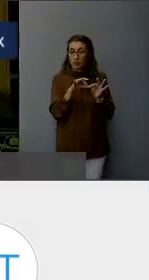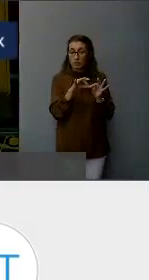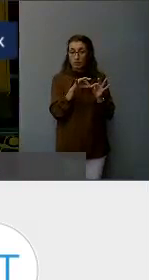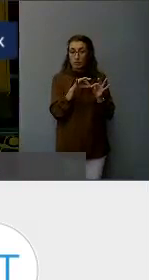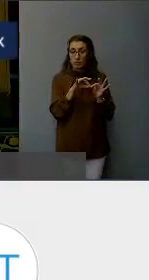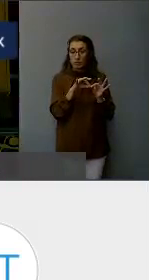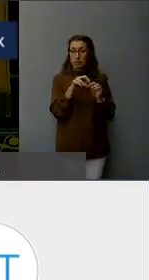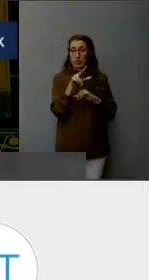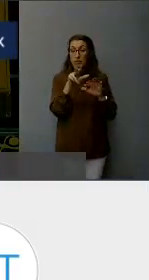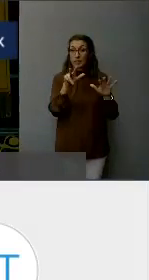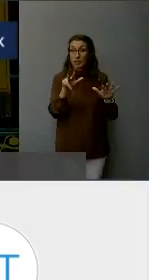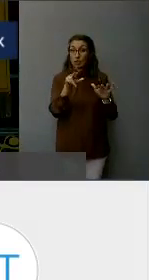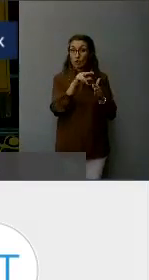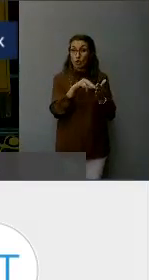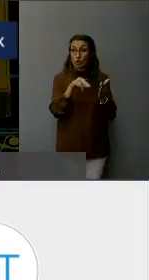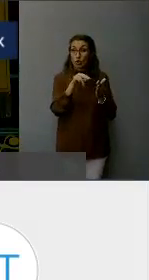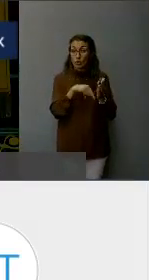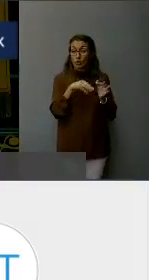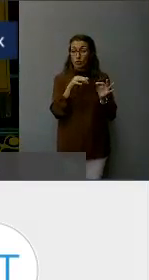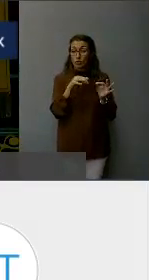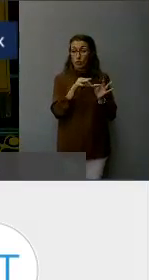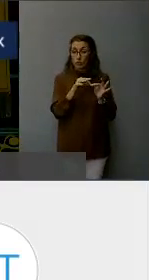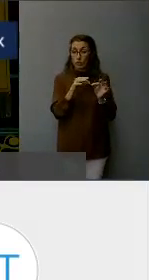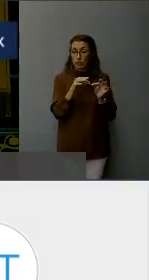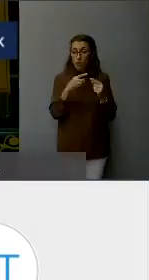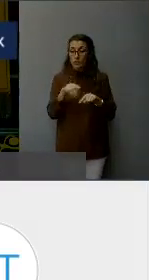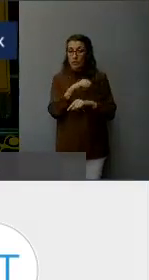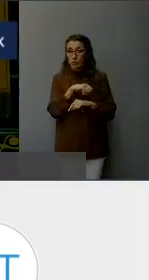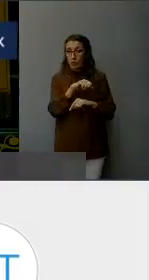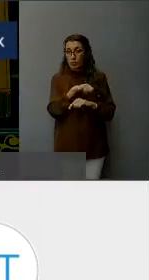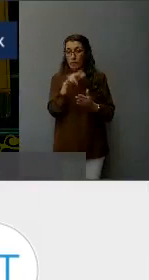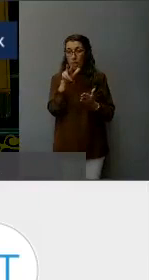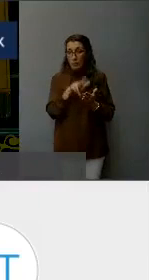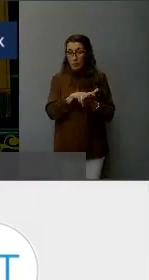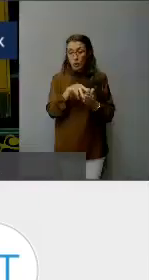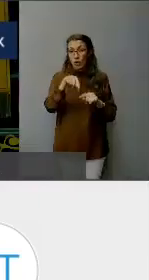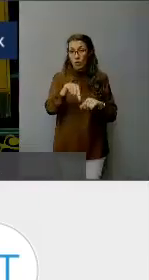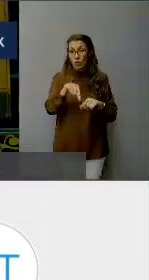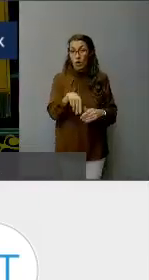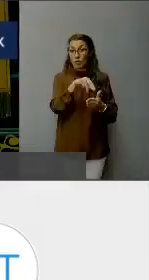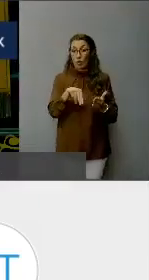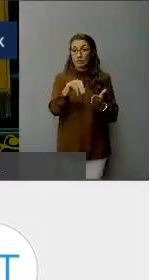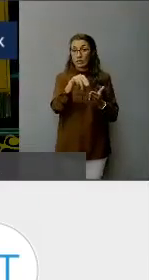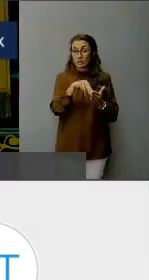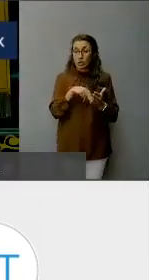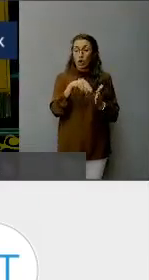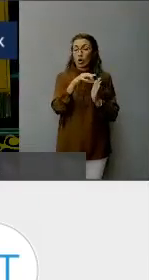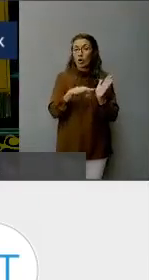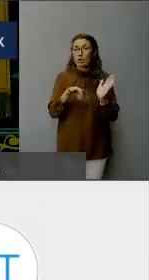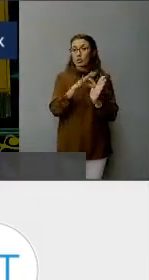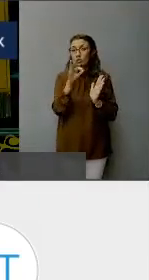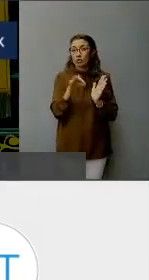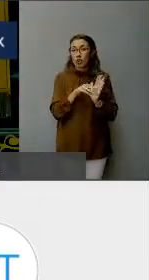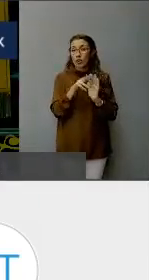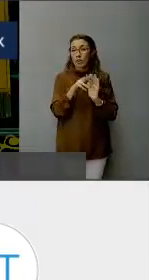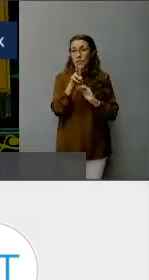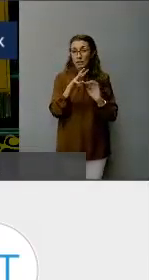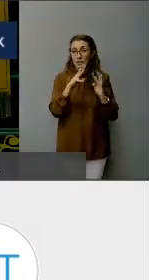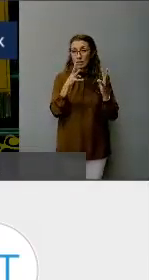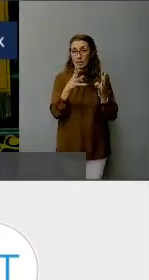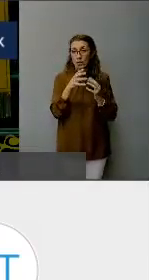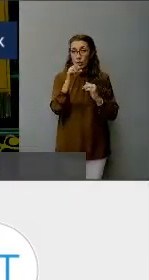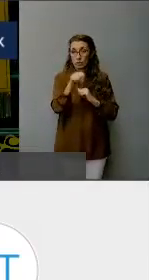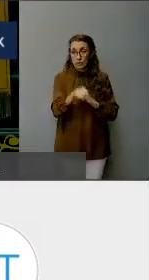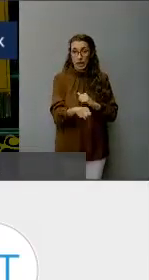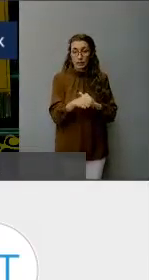38 voti favorevoli consiglio comunale approva pongono in votazione l'ordine del giorno numero 20 il parere della giunta il